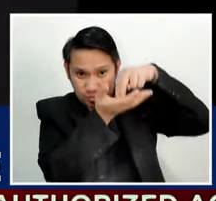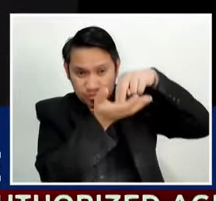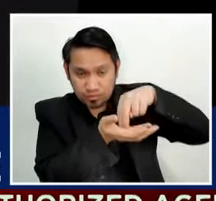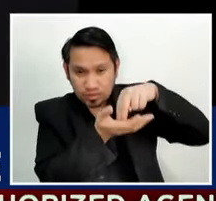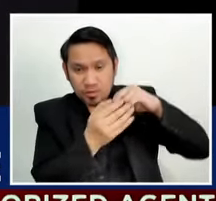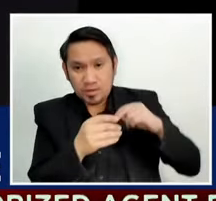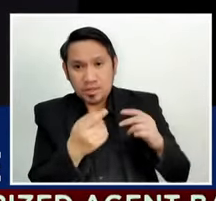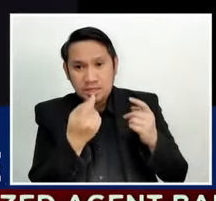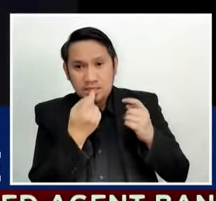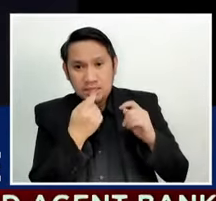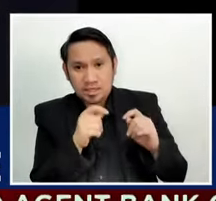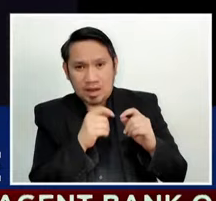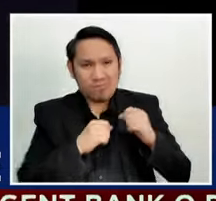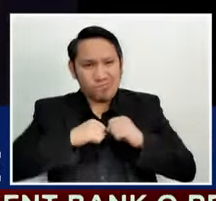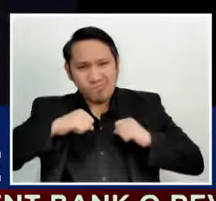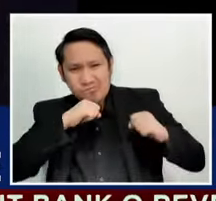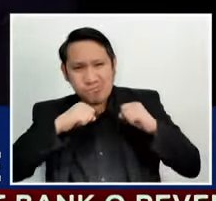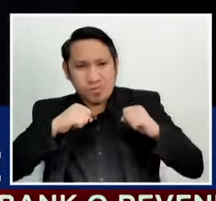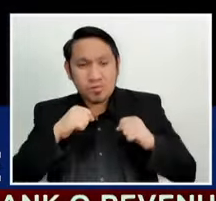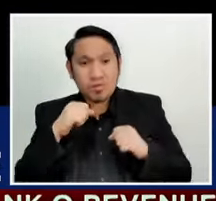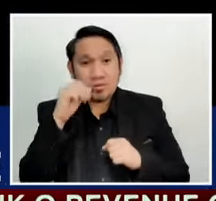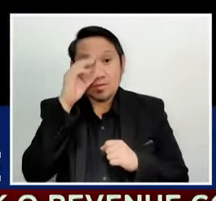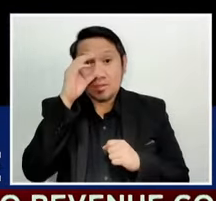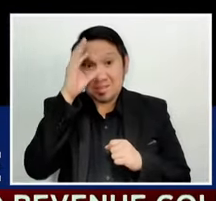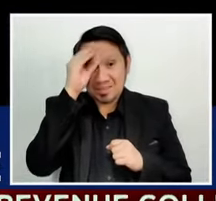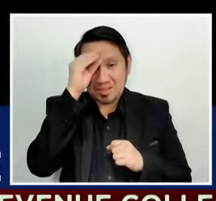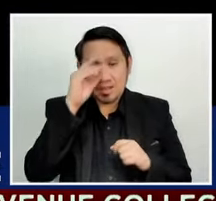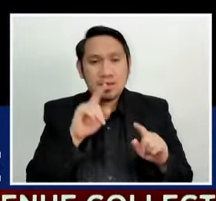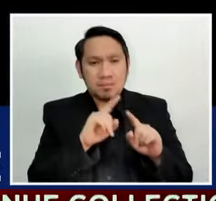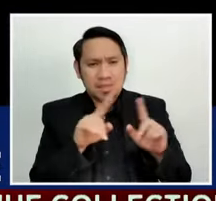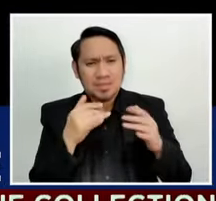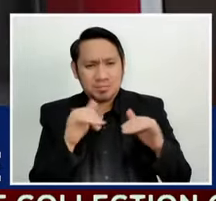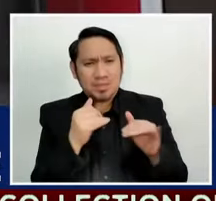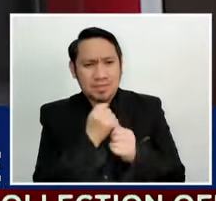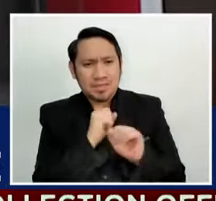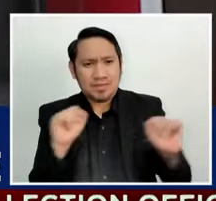Sinubukan pang magpumiglas ang sospek pero ligtas siyang naibaba ng mga